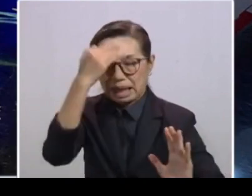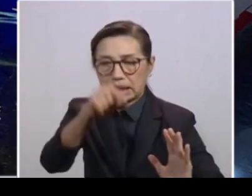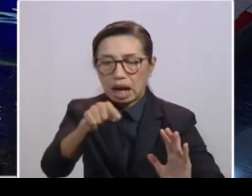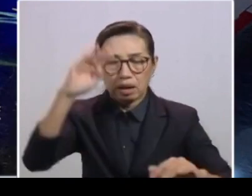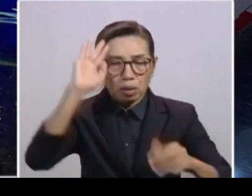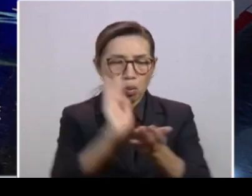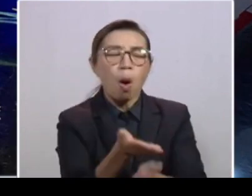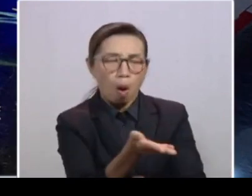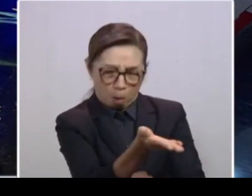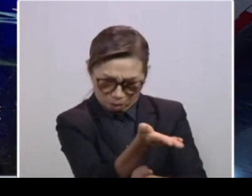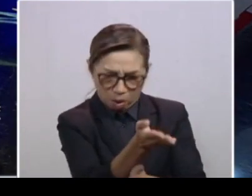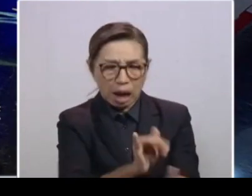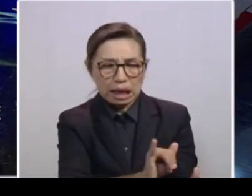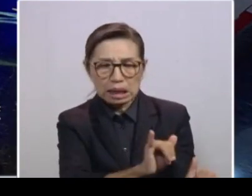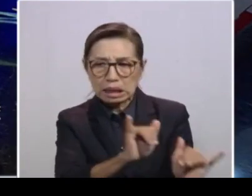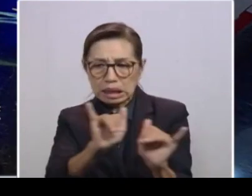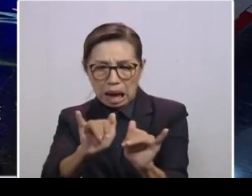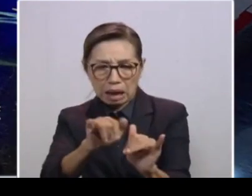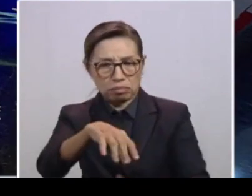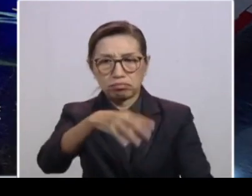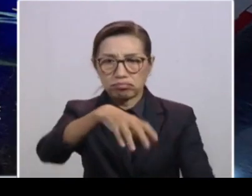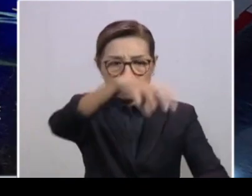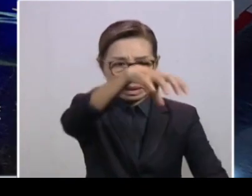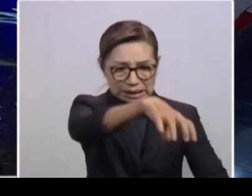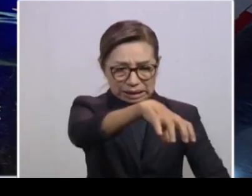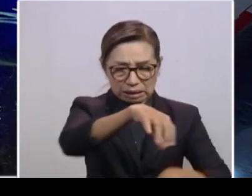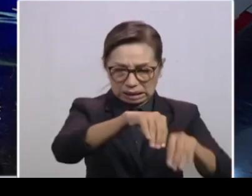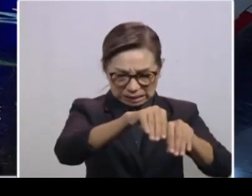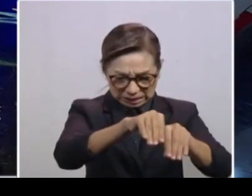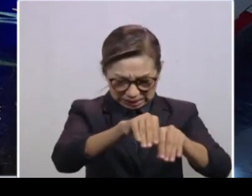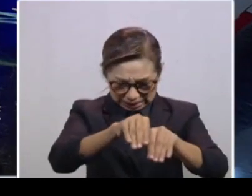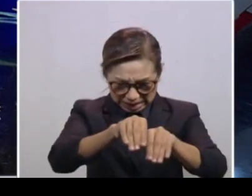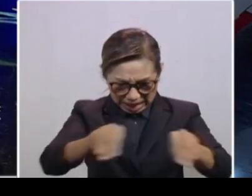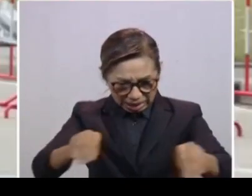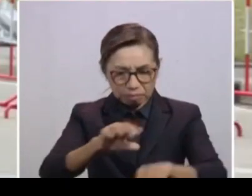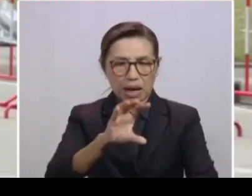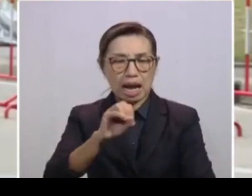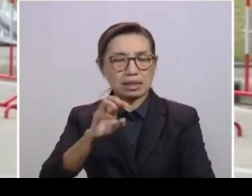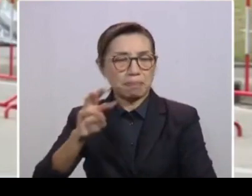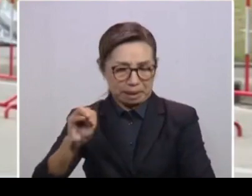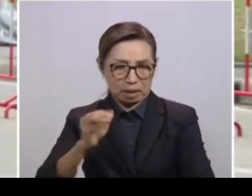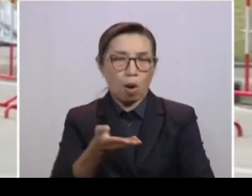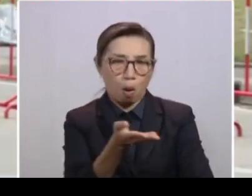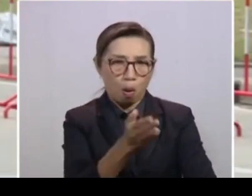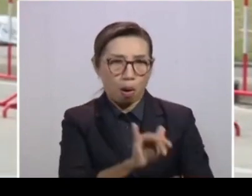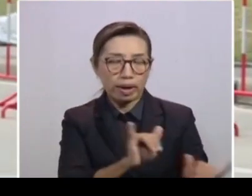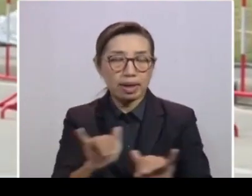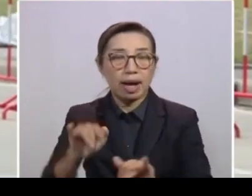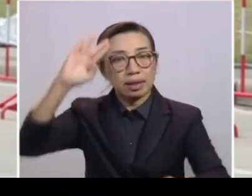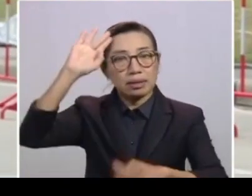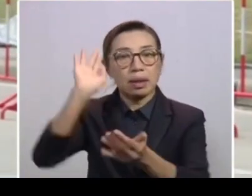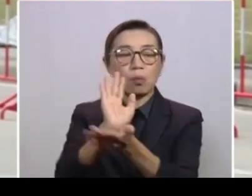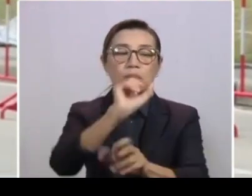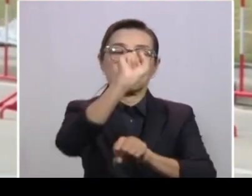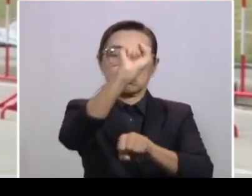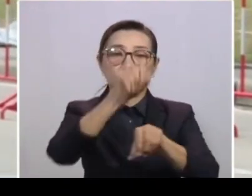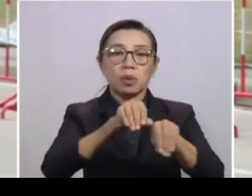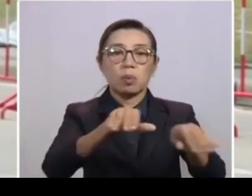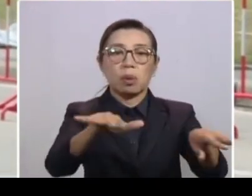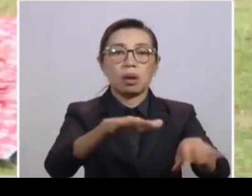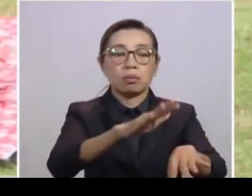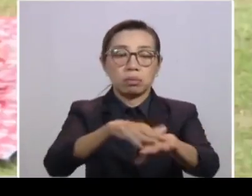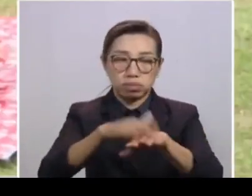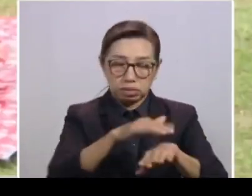ชุมนุมกลุ่มออกมารวมตัวห่างจากอาคารอยู่ 50เมตรตรงนี้จะเป็นประกาศของทางตำรวจของกองบัญชาการตำรวจ